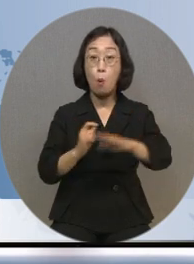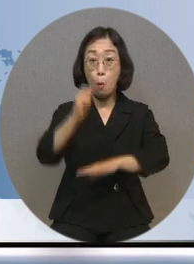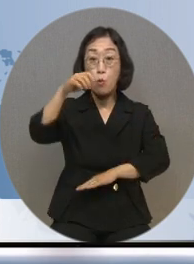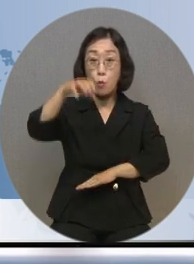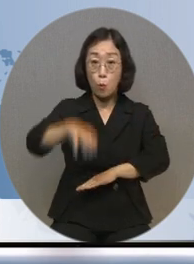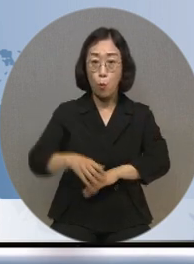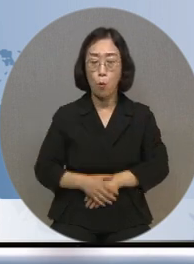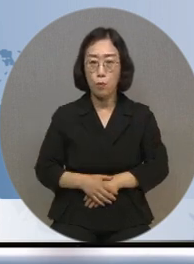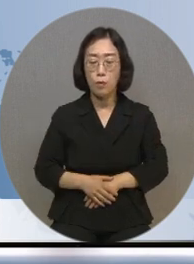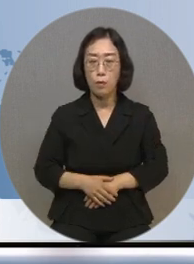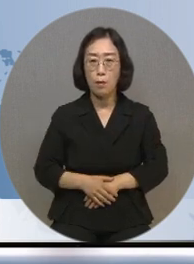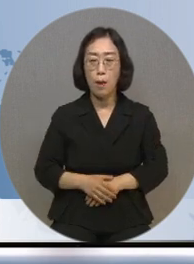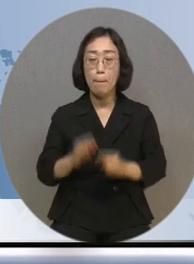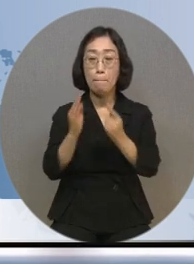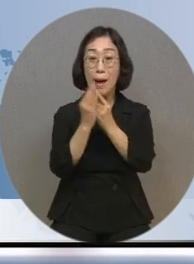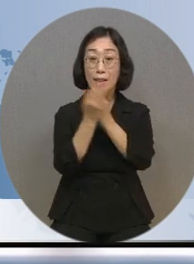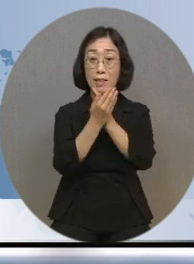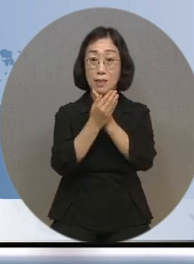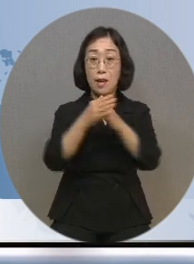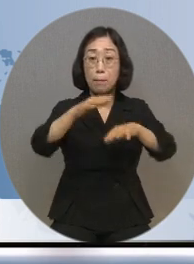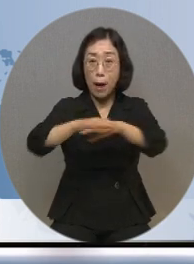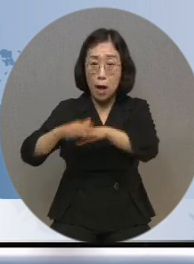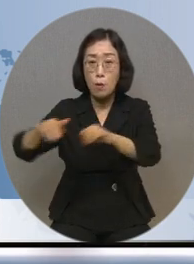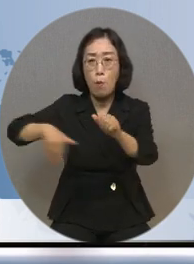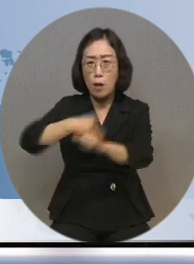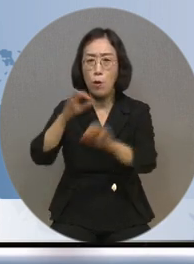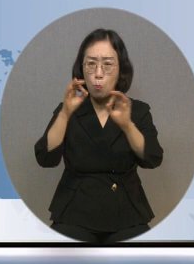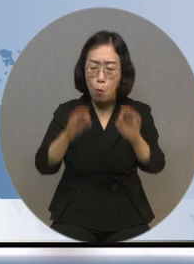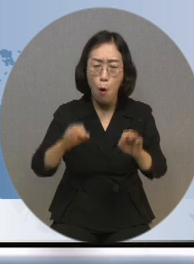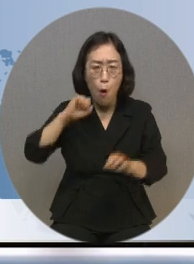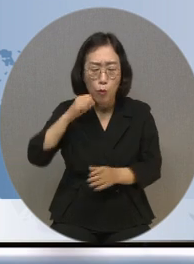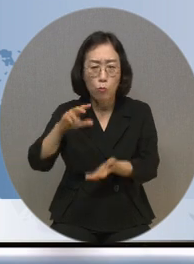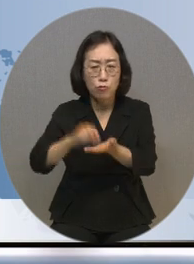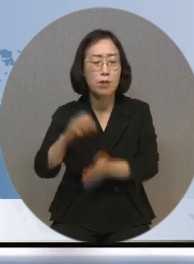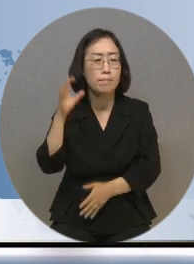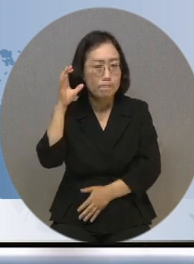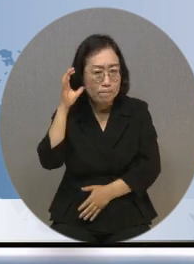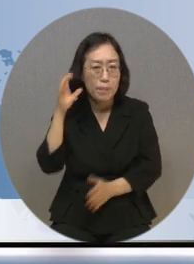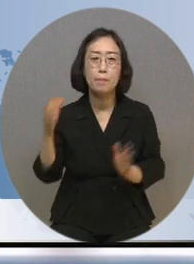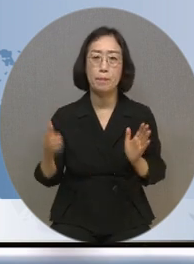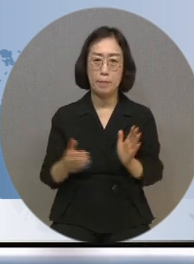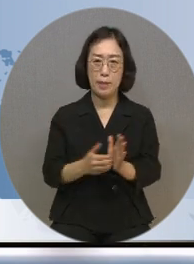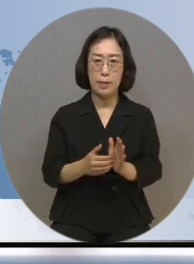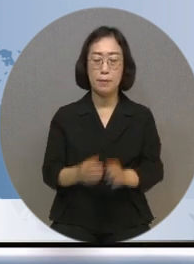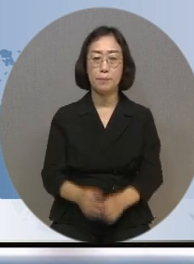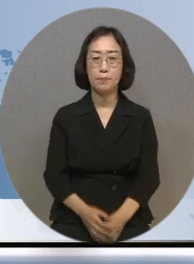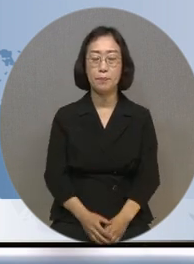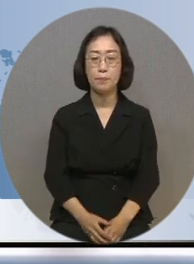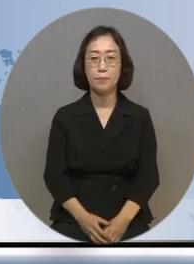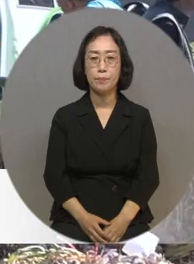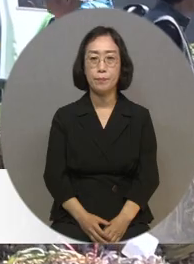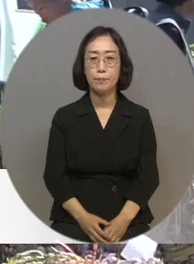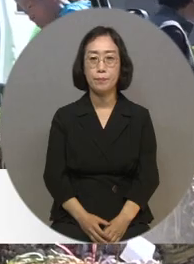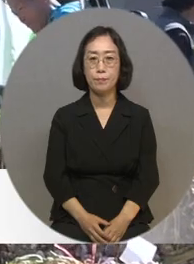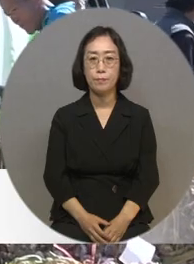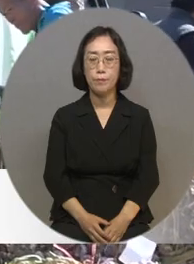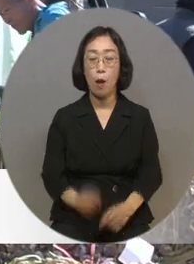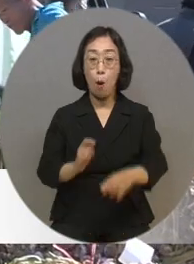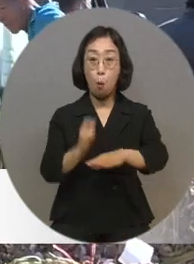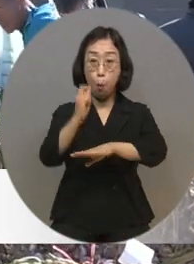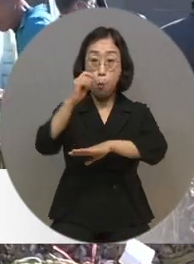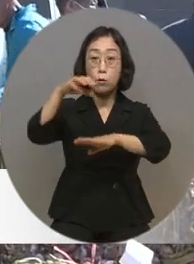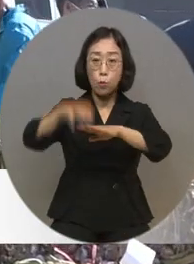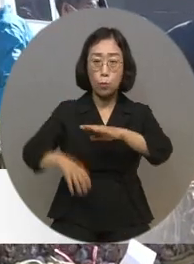마늘 숨의 현장을 방문해 농업인들의 어려움을 청취했습니다 황영재 기자입니다 공군이